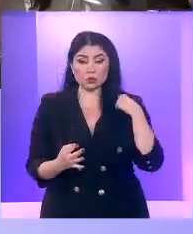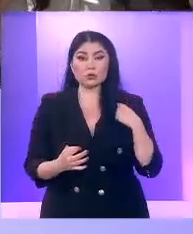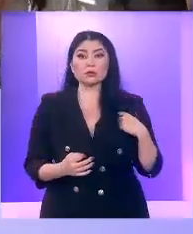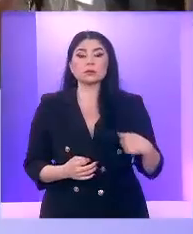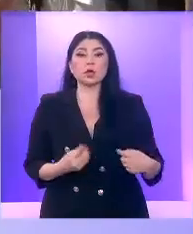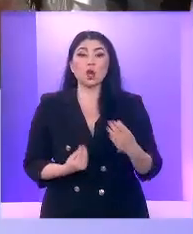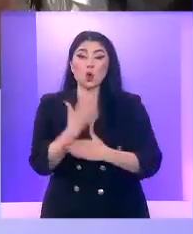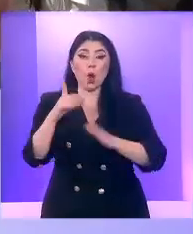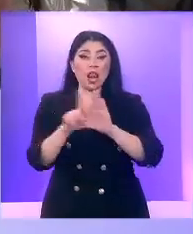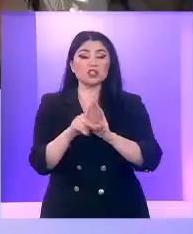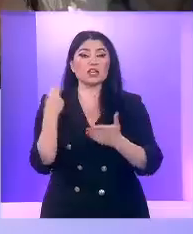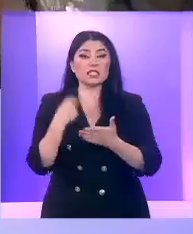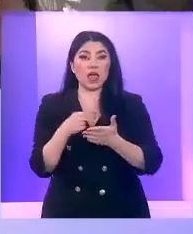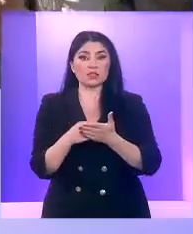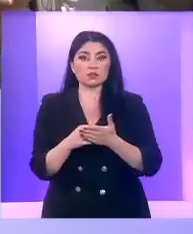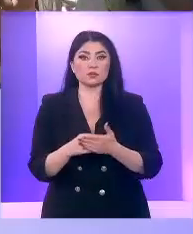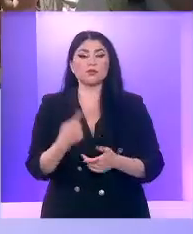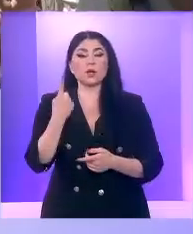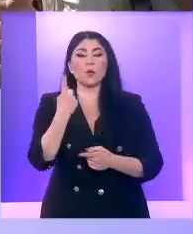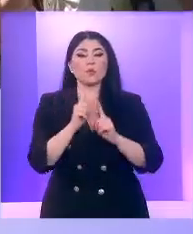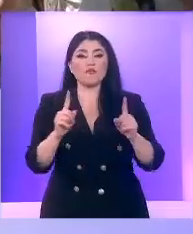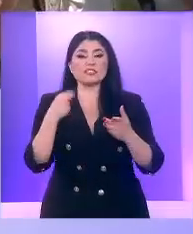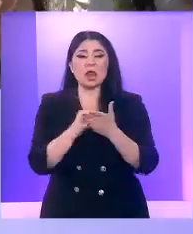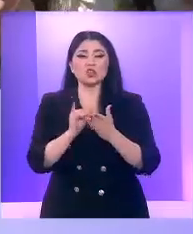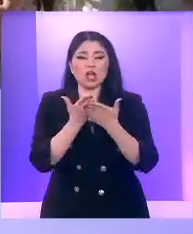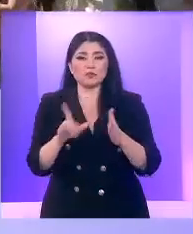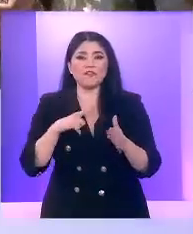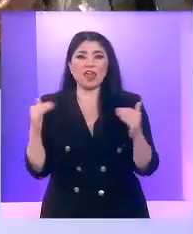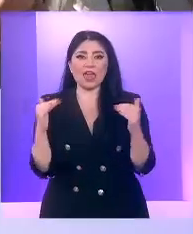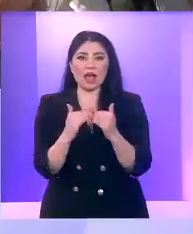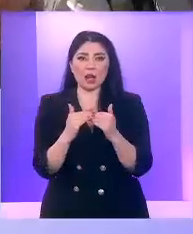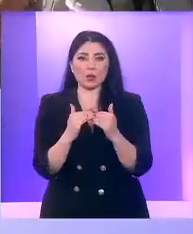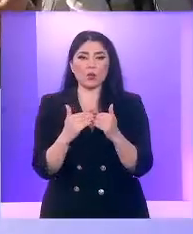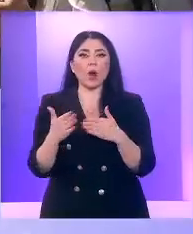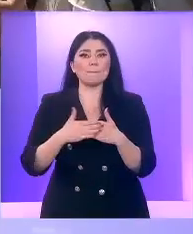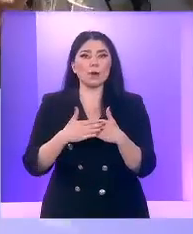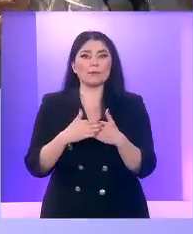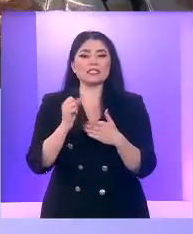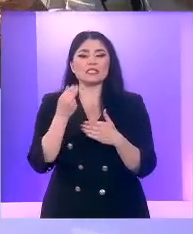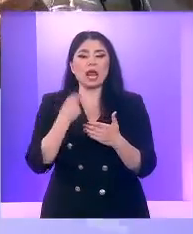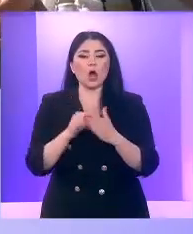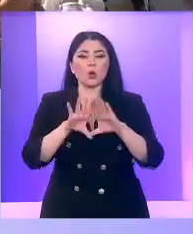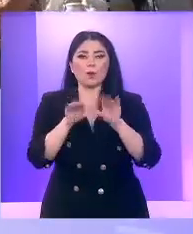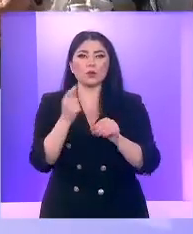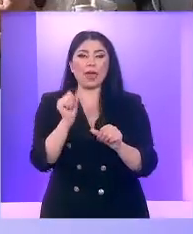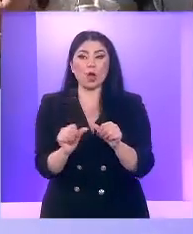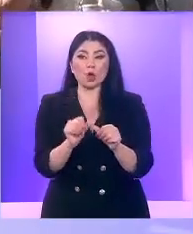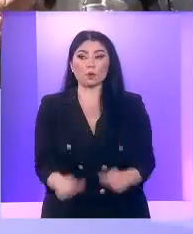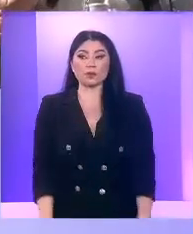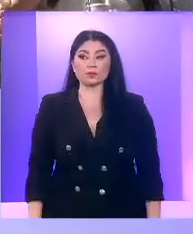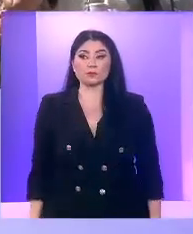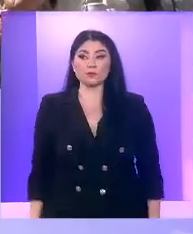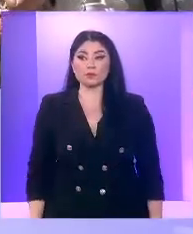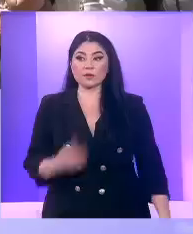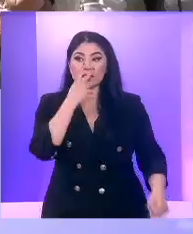în noua lege a salarizării salariul profesorului debutant este egal cu cel puțin salariul mediu brut pe economie. Și